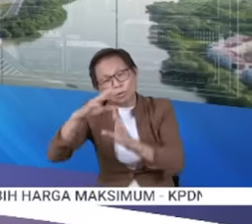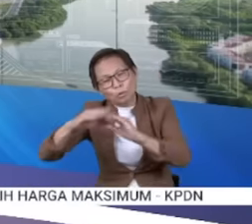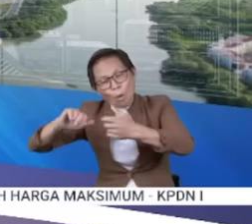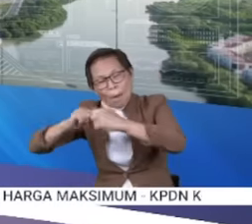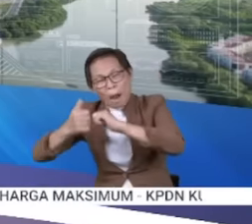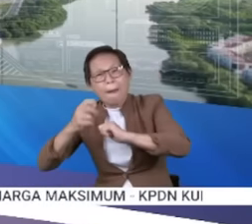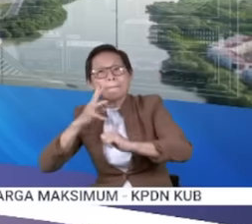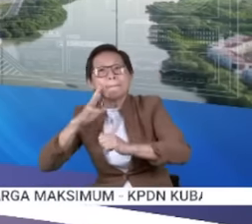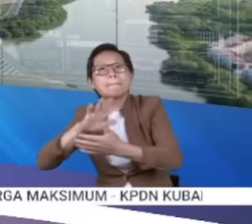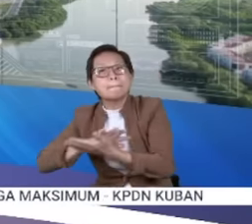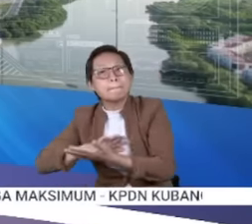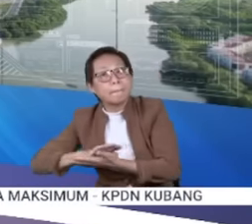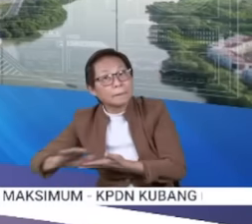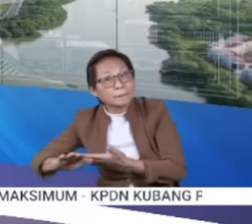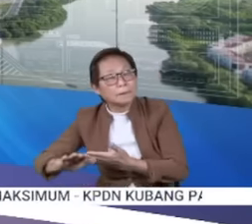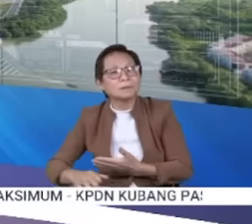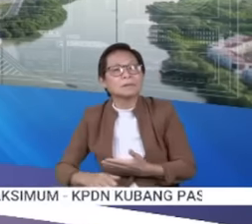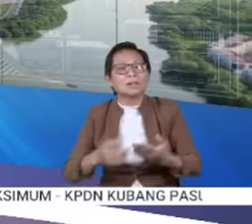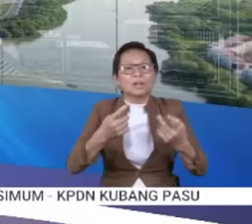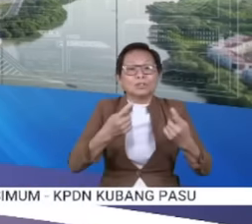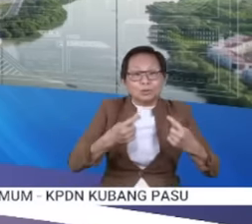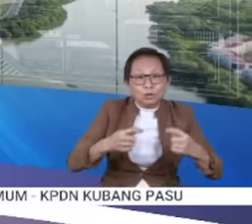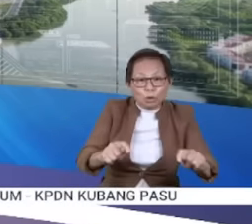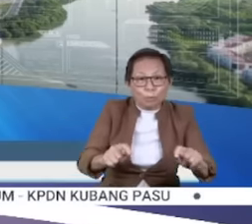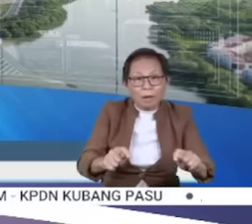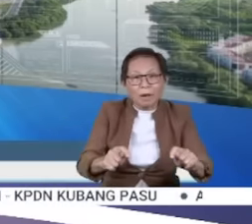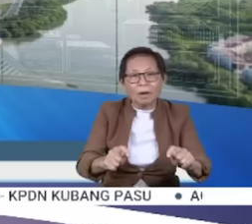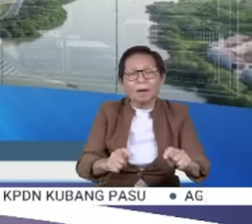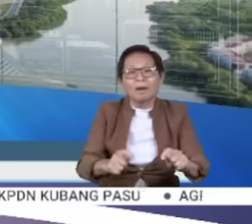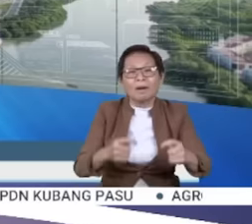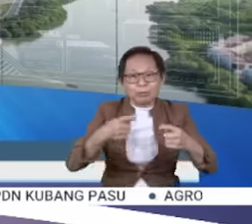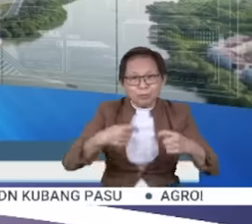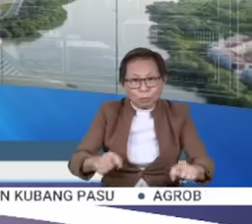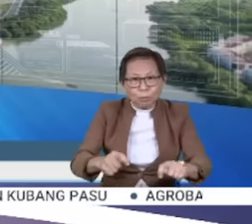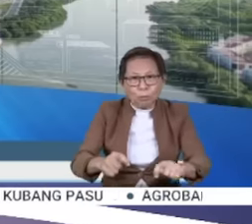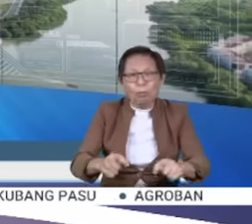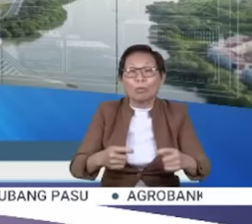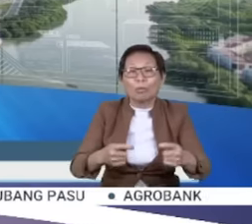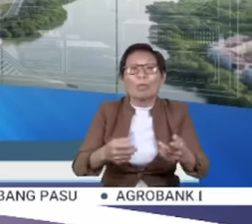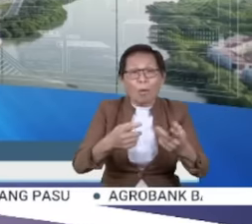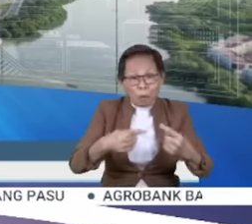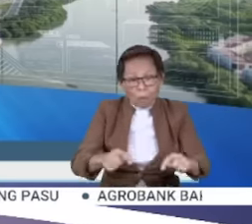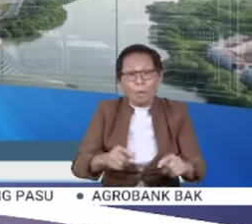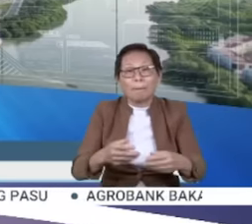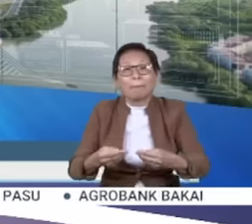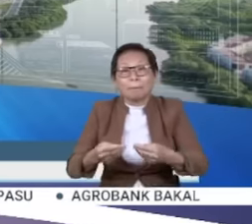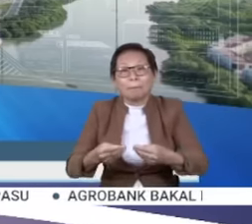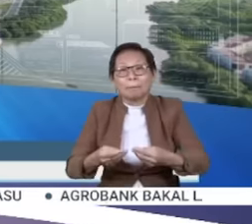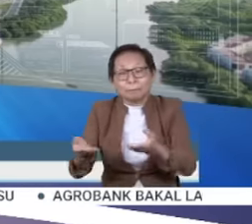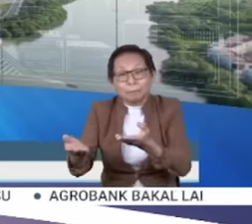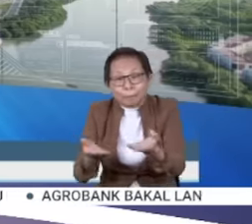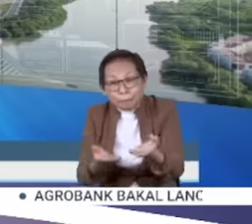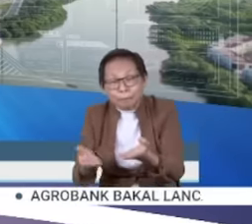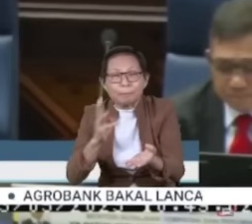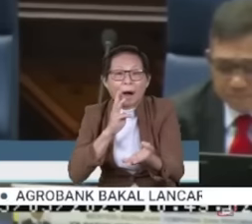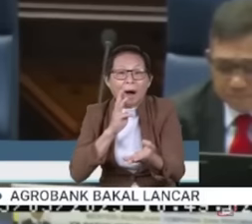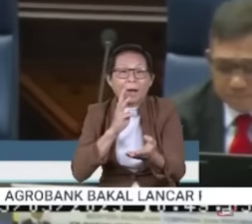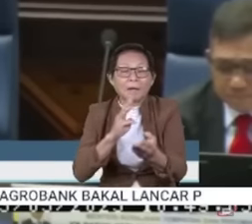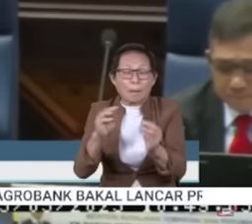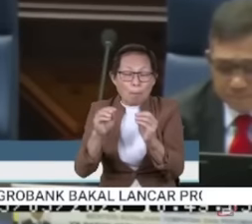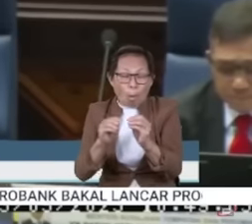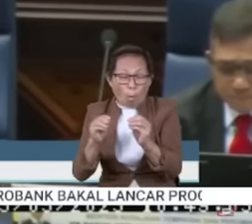bakalan air bersih seterusnya usaha memenuhi capacity permintaan air yang semakin tinggi setiap hari di seluruh negeri